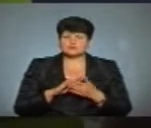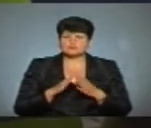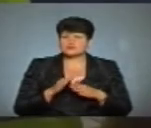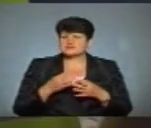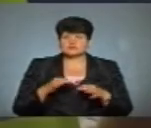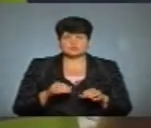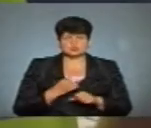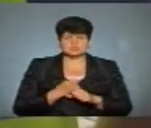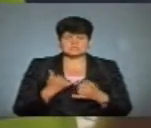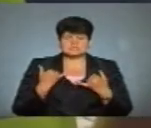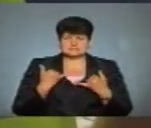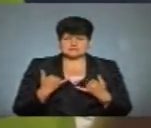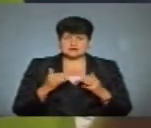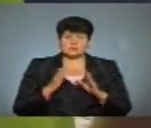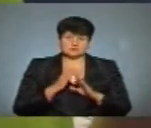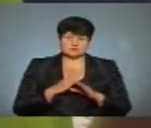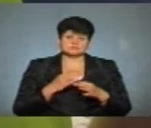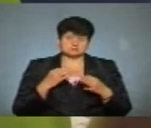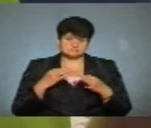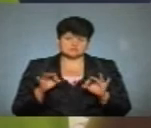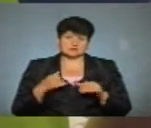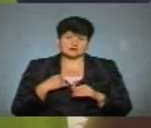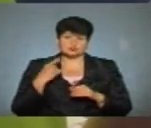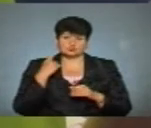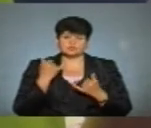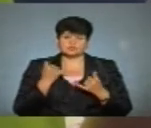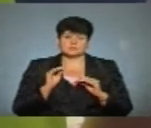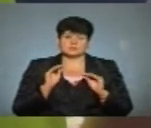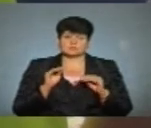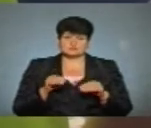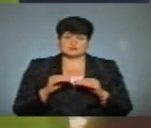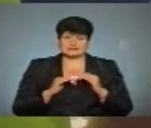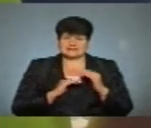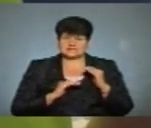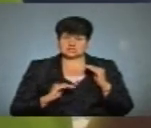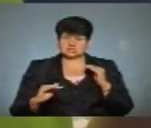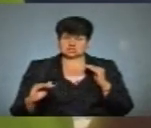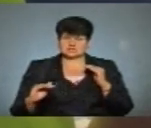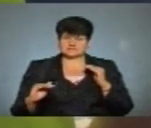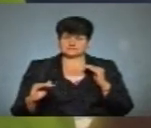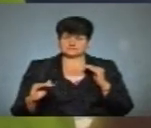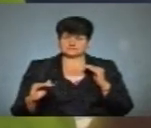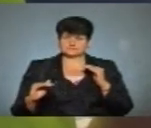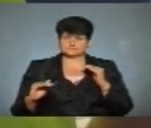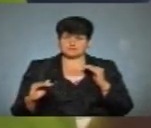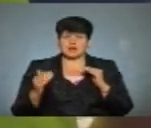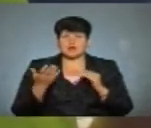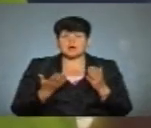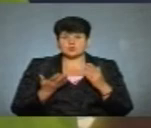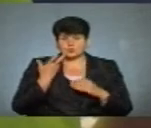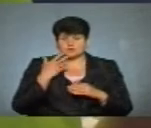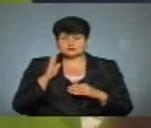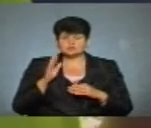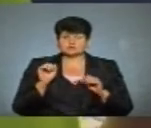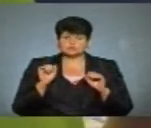цього зробити. Наразі зараз погодні умови дозволяють. Я думаю, що сьогодні ми поставили нижній шар. Ну, а як буде можливість,